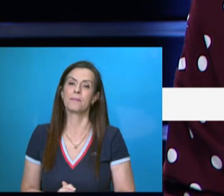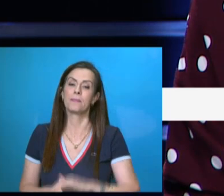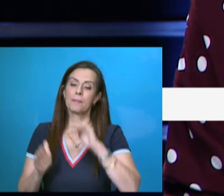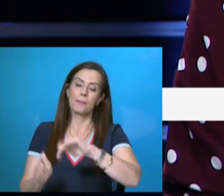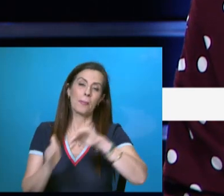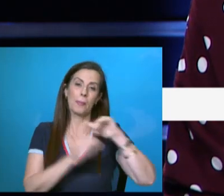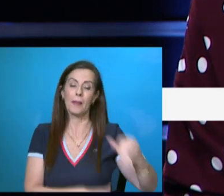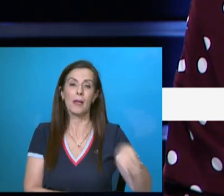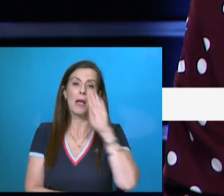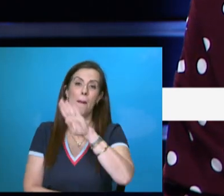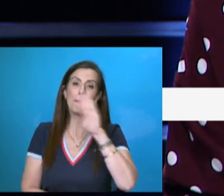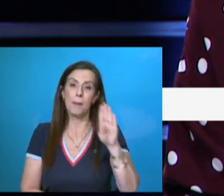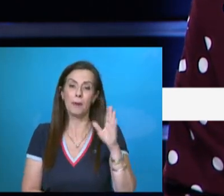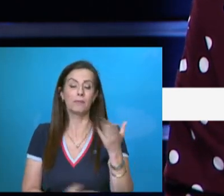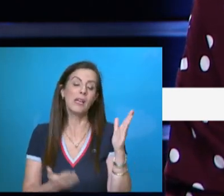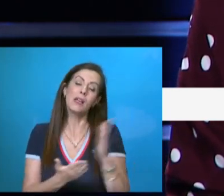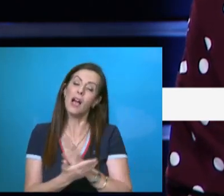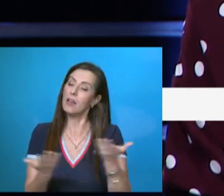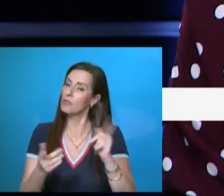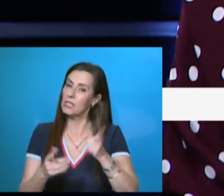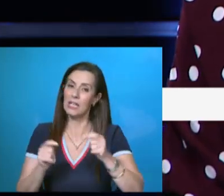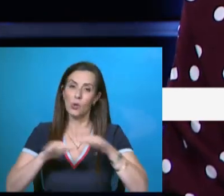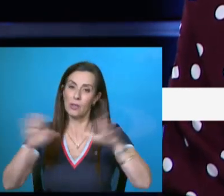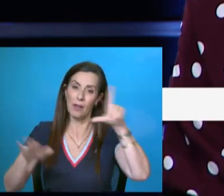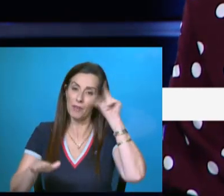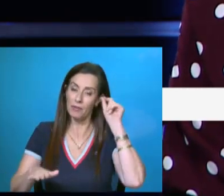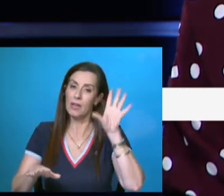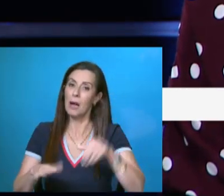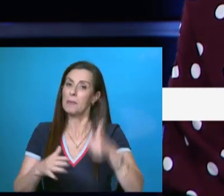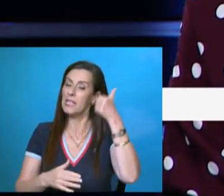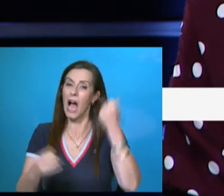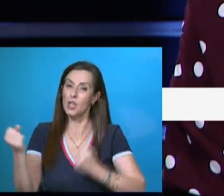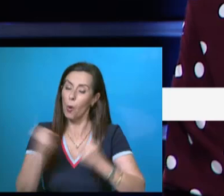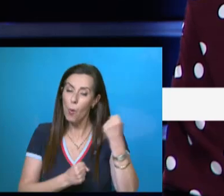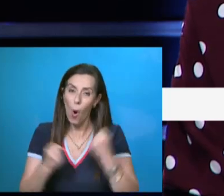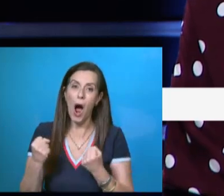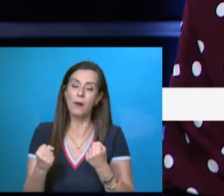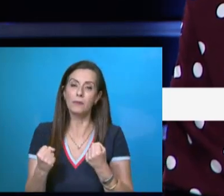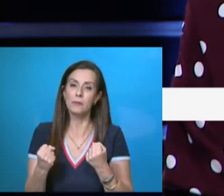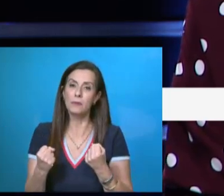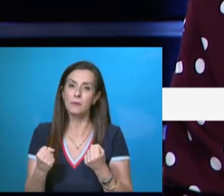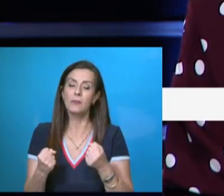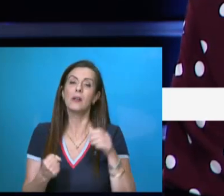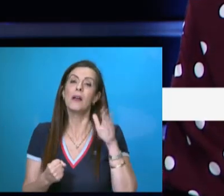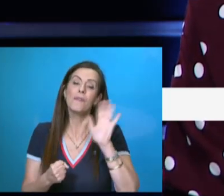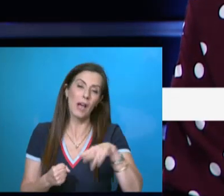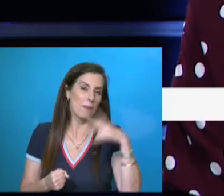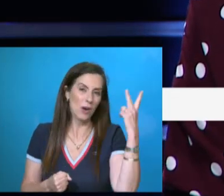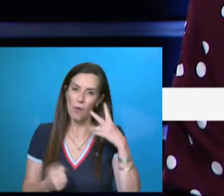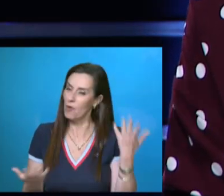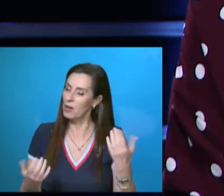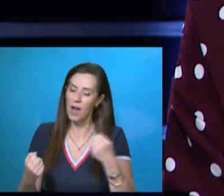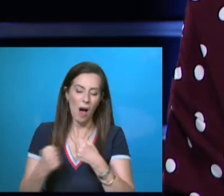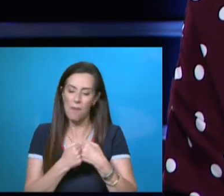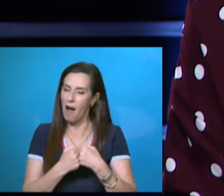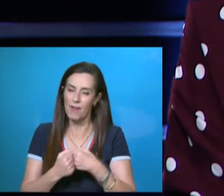הכריע ערב בסוגיה הזאת של סגירת השדה, לצידו שר התחבורה בצלאל סמוטריץ', וברקע, כמובן, מאבק תושבי אילת